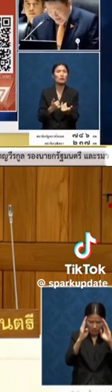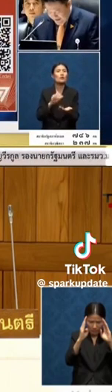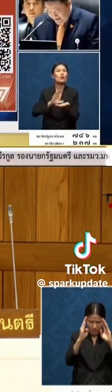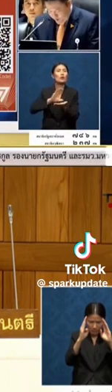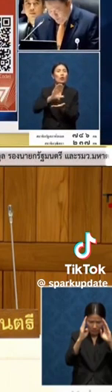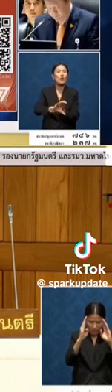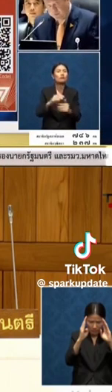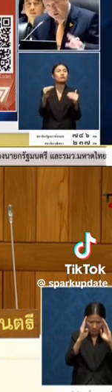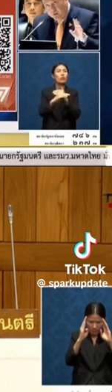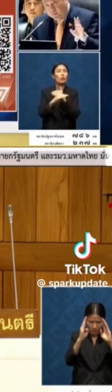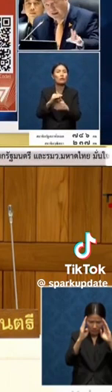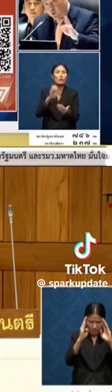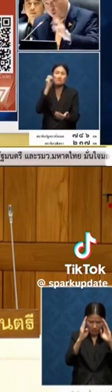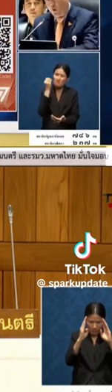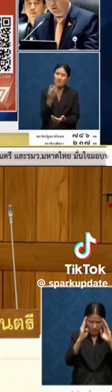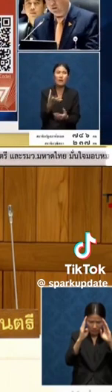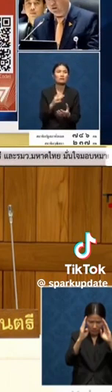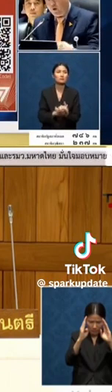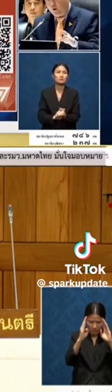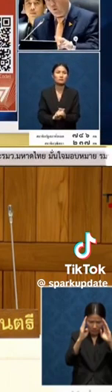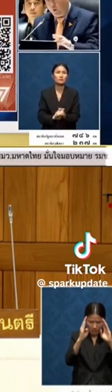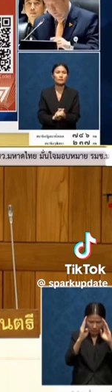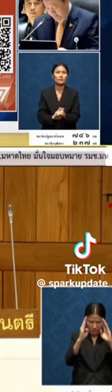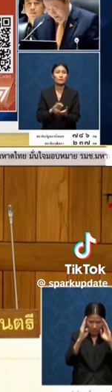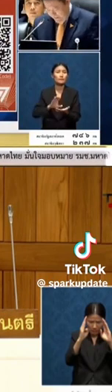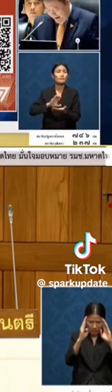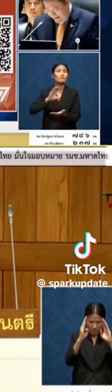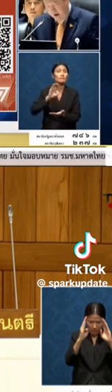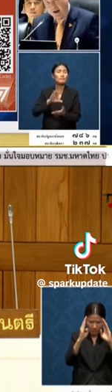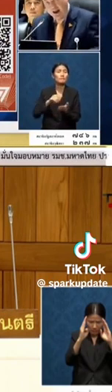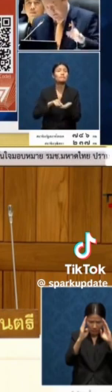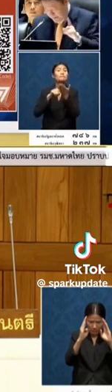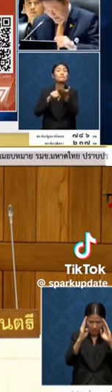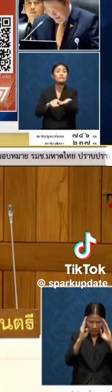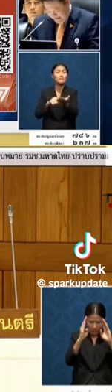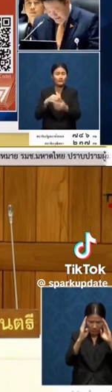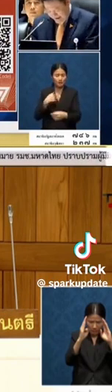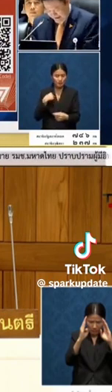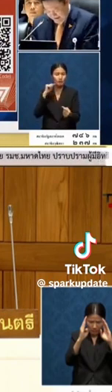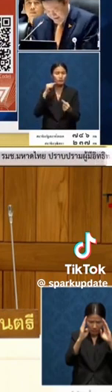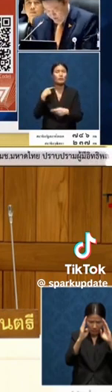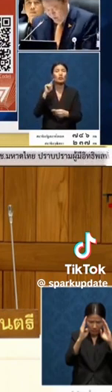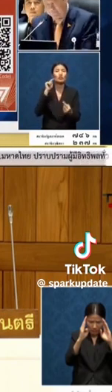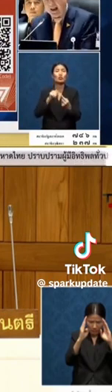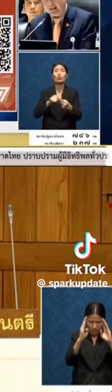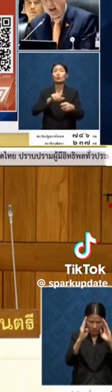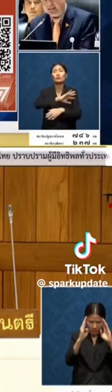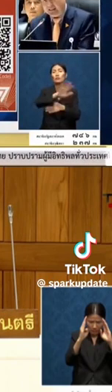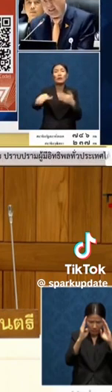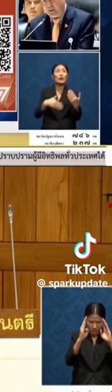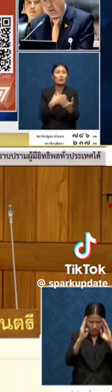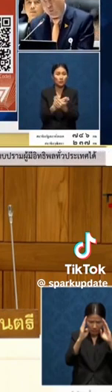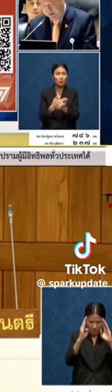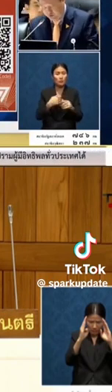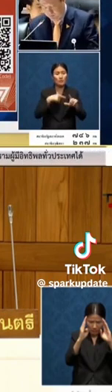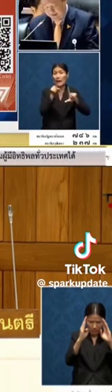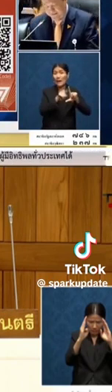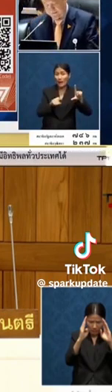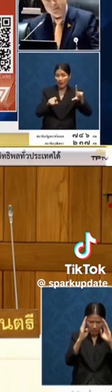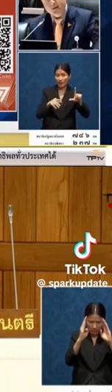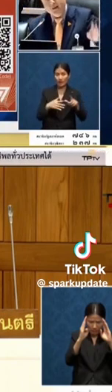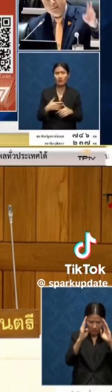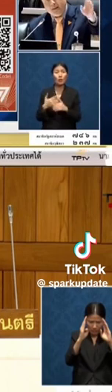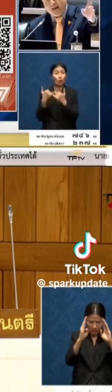อคมนาคมเพื่อทุกคนของผมและพรรคก้าวไกลมีหลักคิดใหญ่ๆที่สร้างความแตกต่างจากที่เป็นอยู่ปัจจุบัน